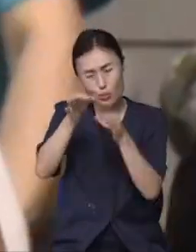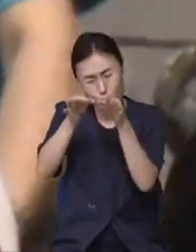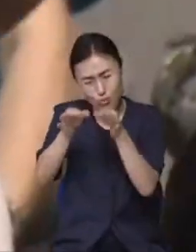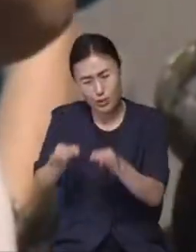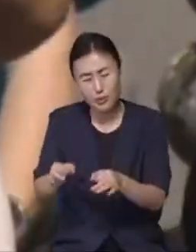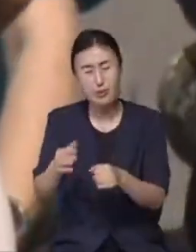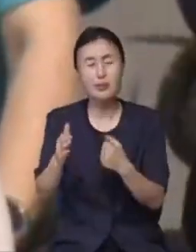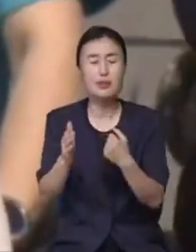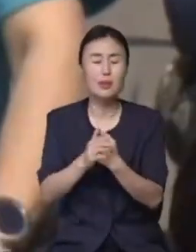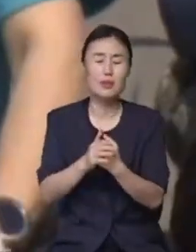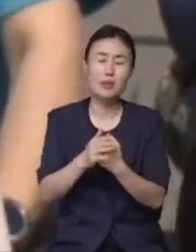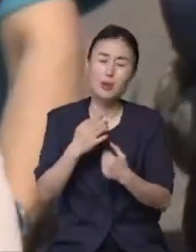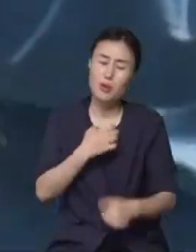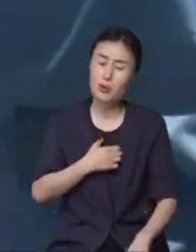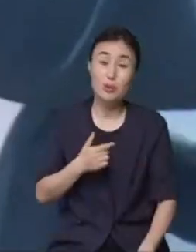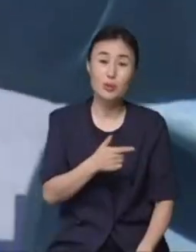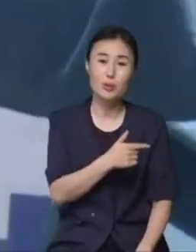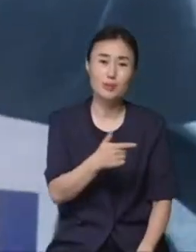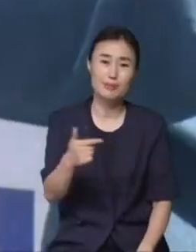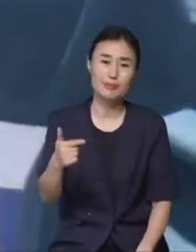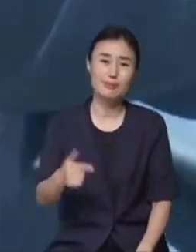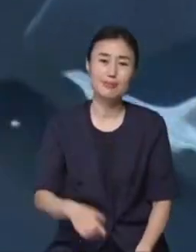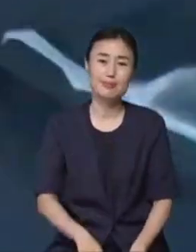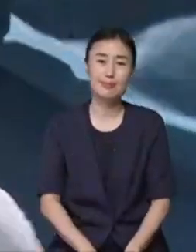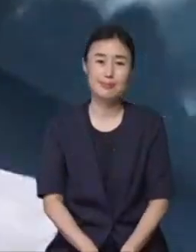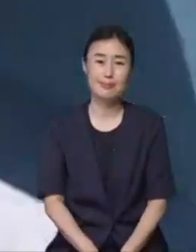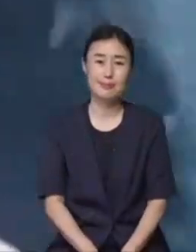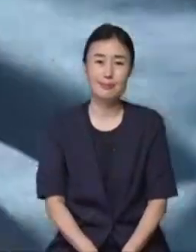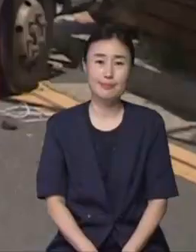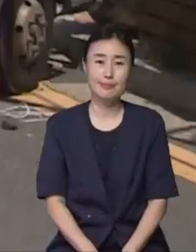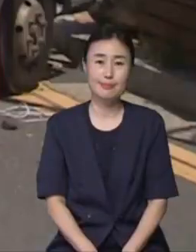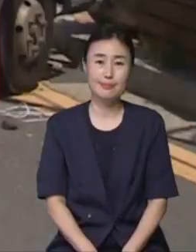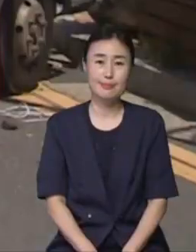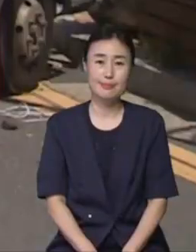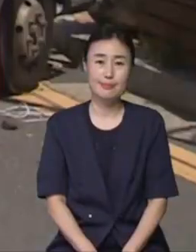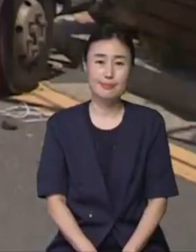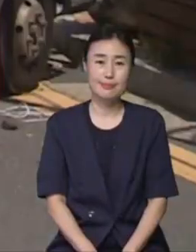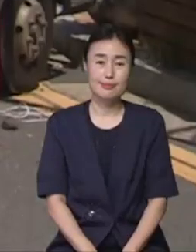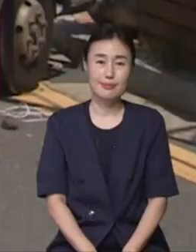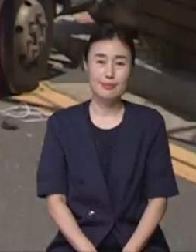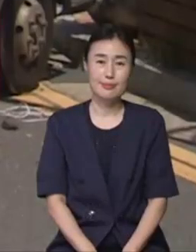농가의 시름은 날로 깊어지고 있습니다. KBC 이동근입니다.